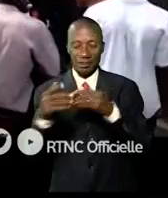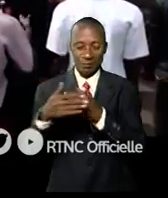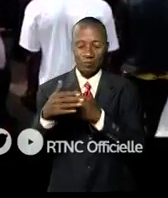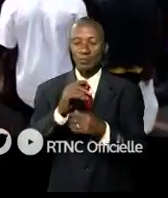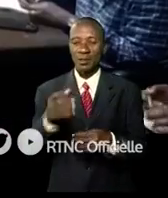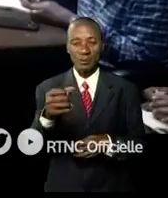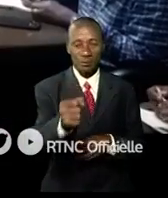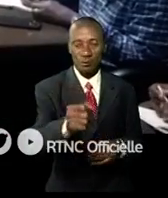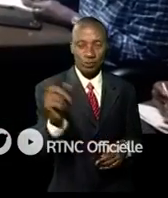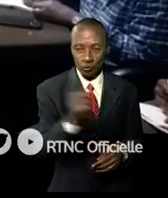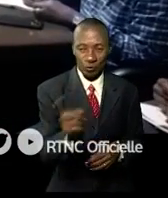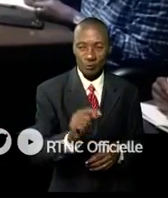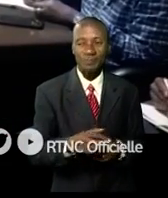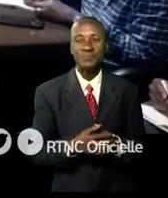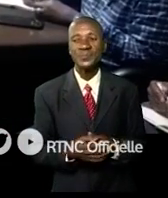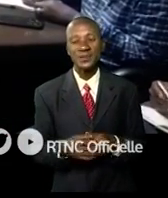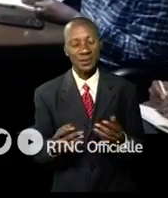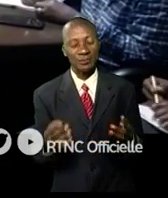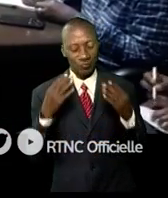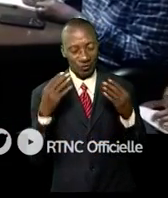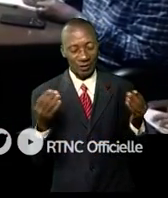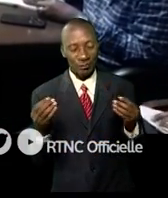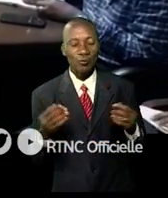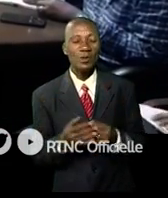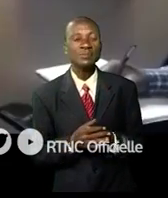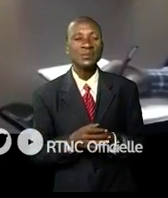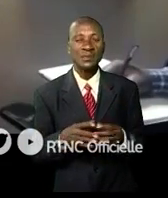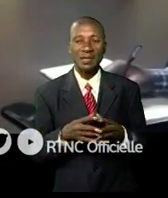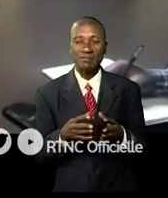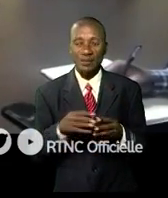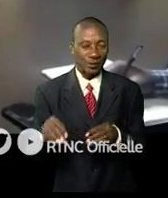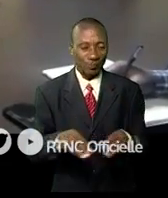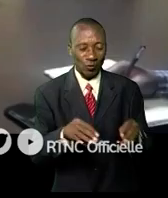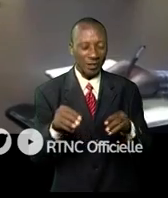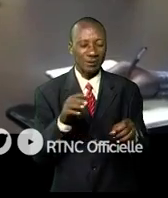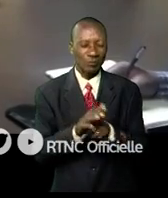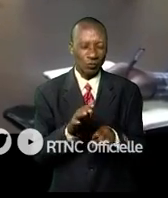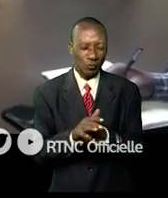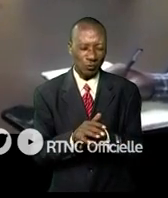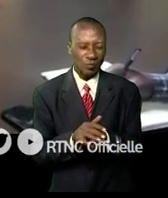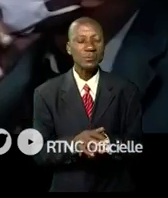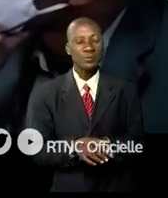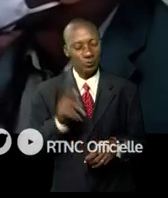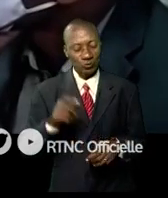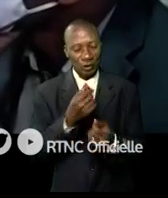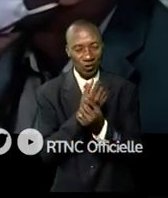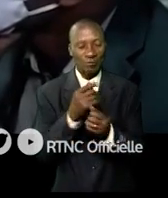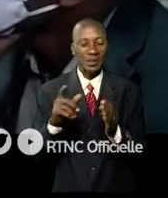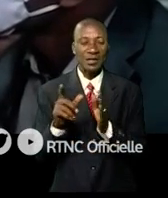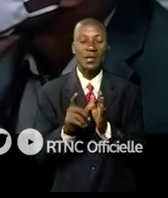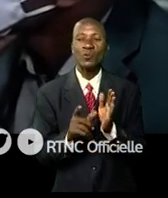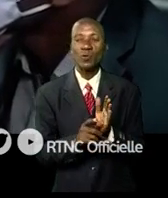capitale congolaise. La quête de voies efficaces et des moyens rationnels d'une socialisation sanitaire concrète des Kinois, une